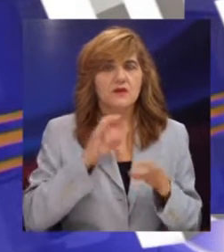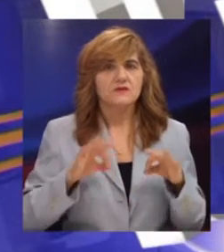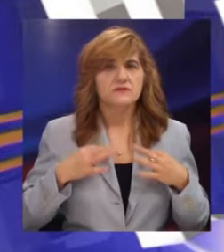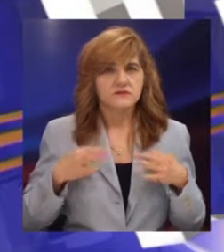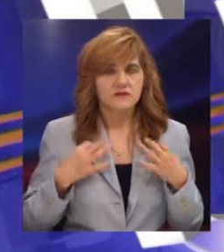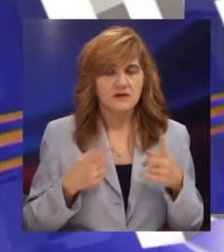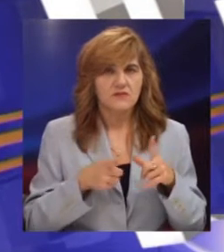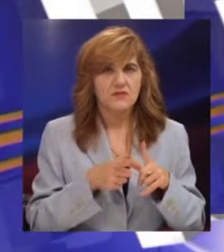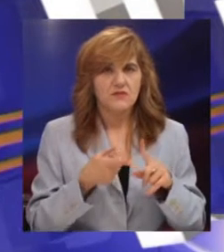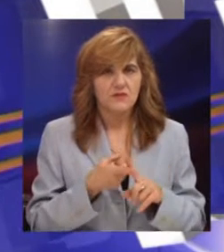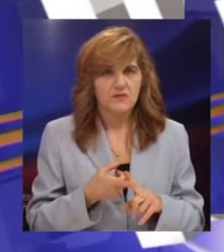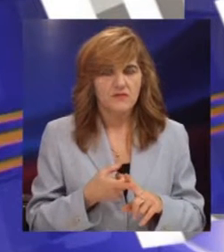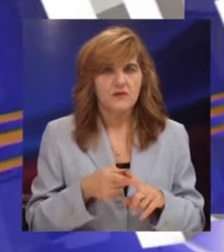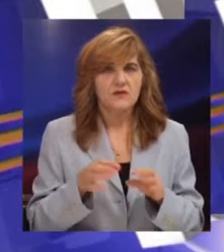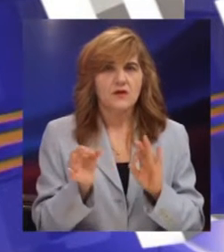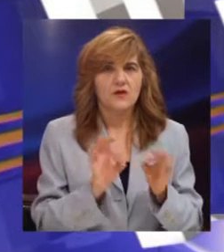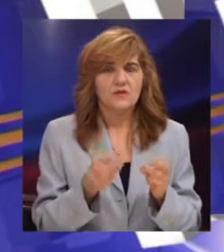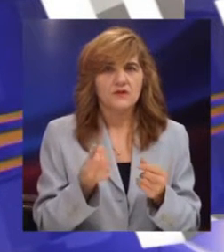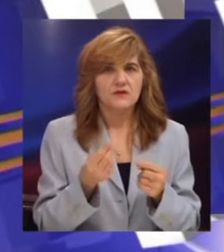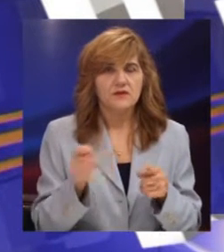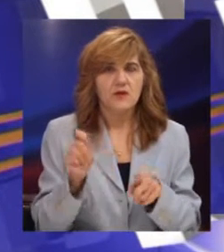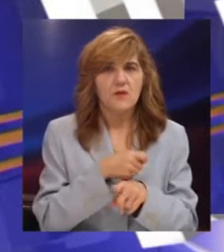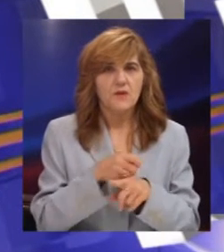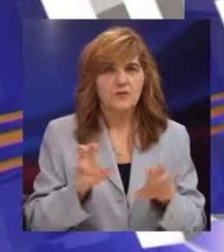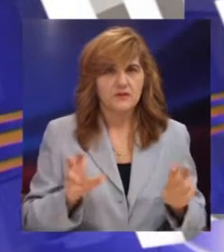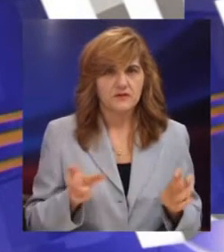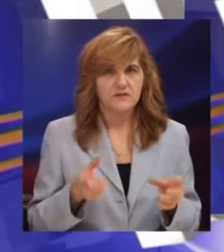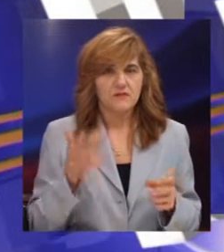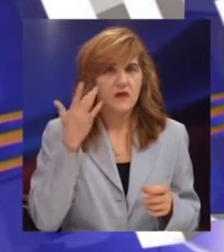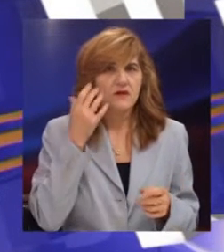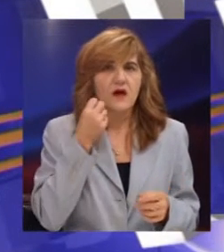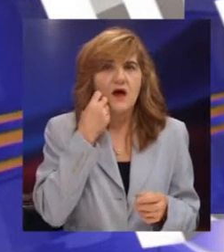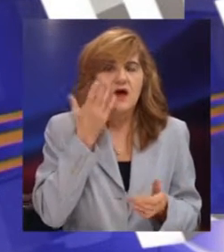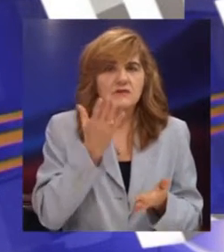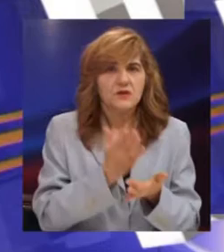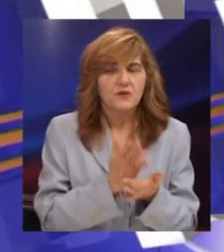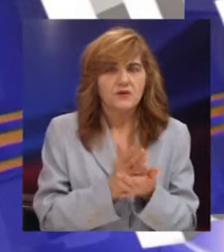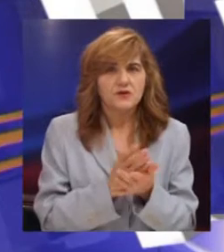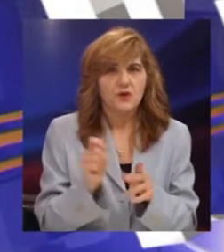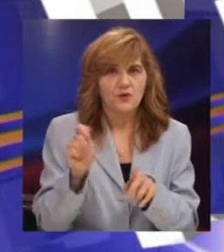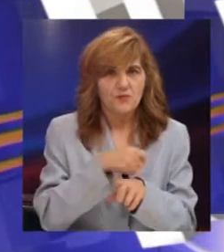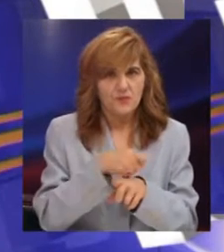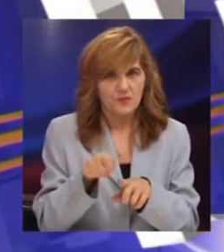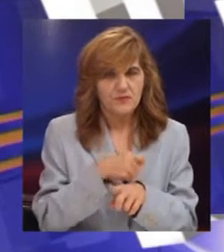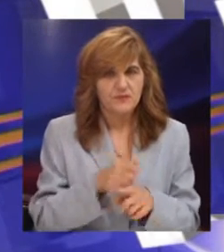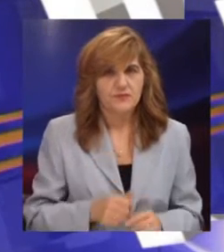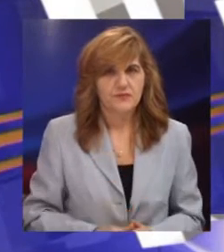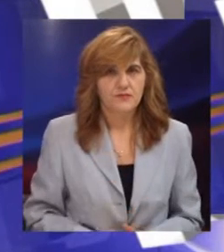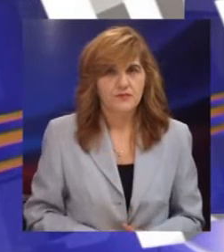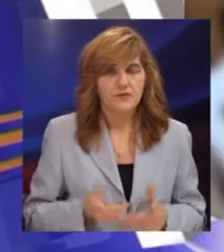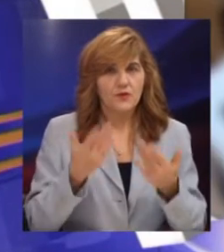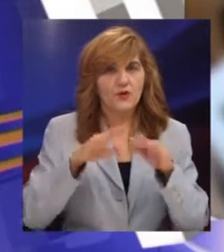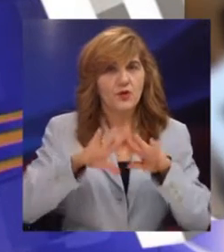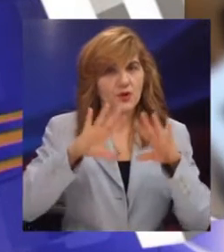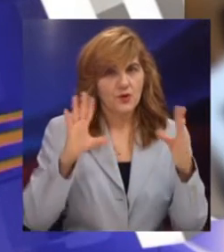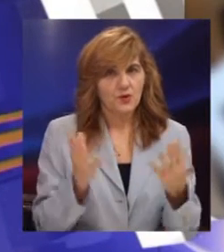od ministarstva zdravlja. Znači dok se ne obezbede sredstva za popravku aparata, ne zna se tačno kada će biti aparat pušten u